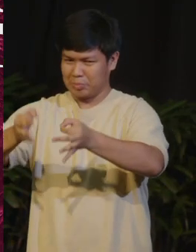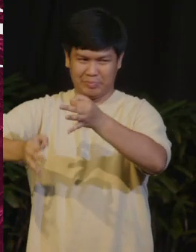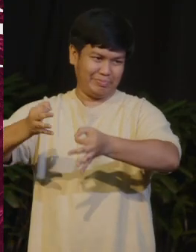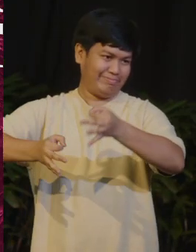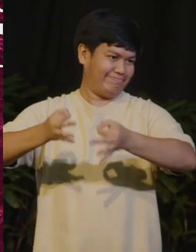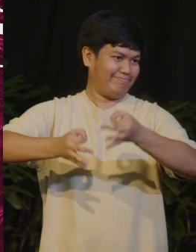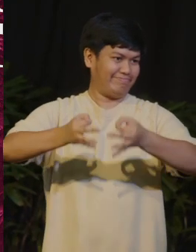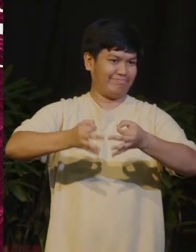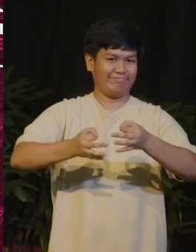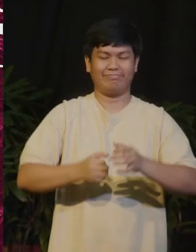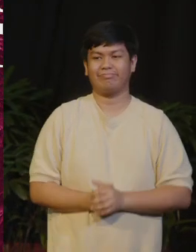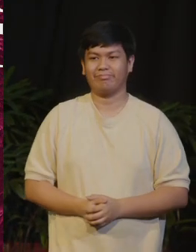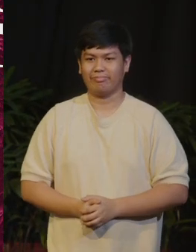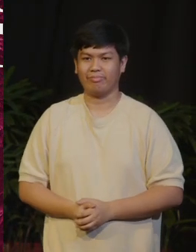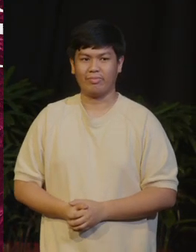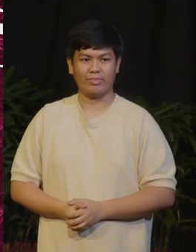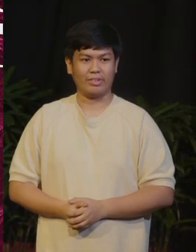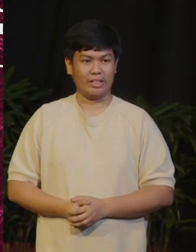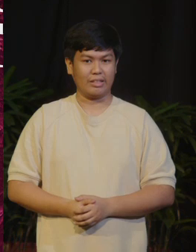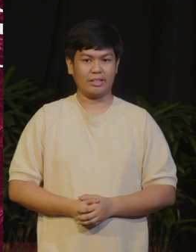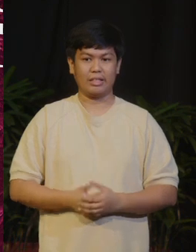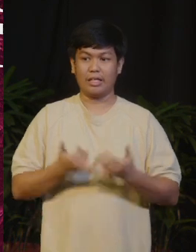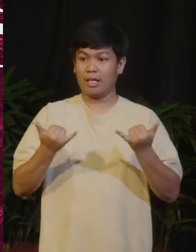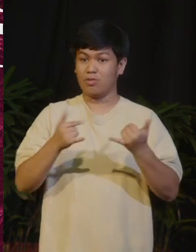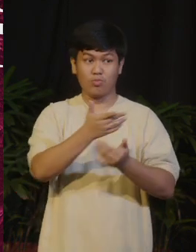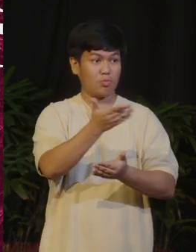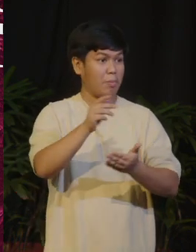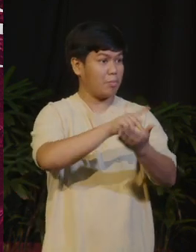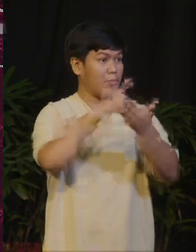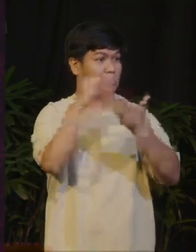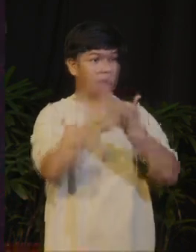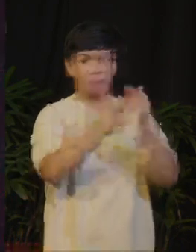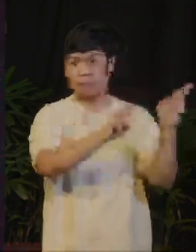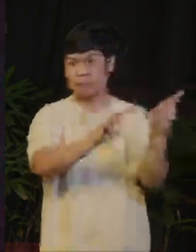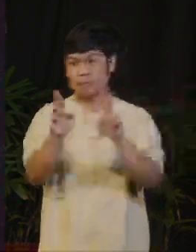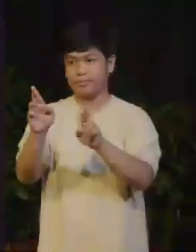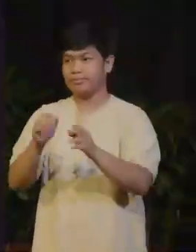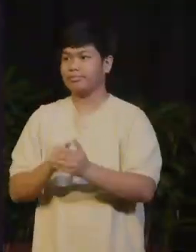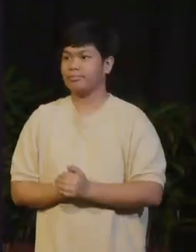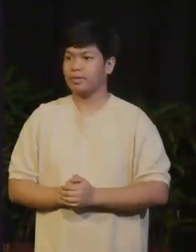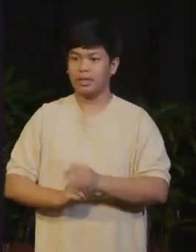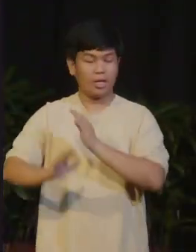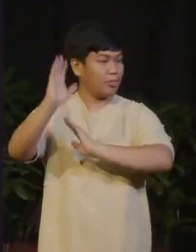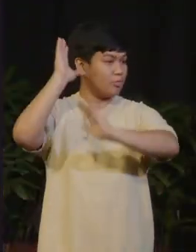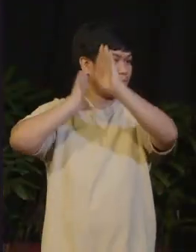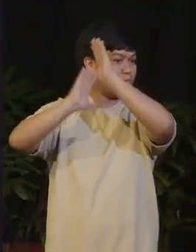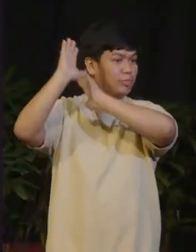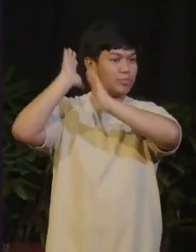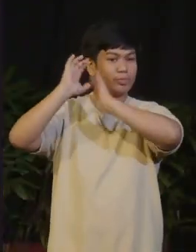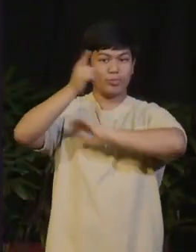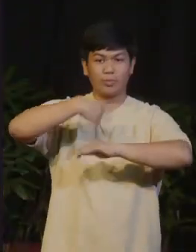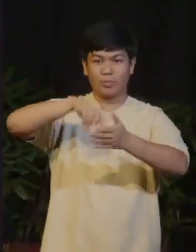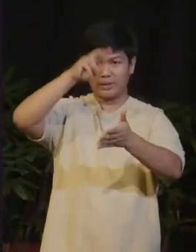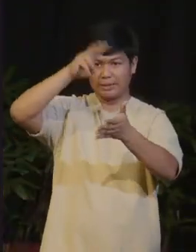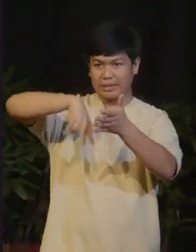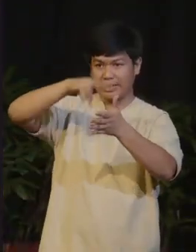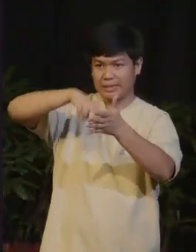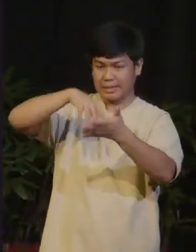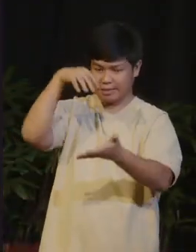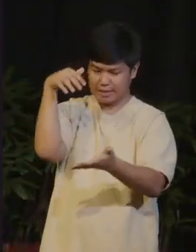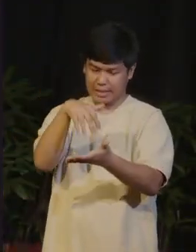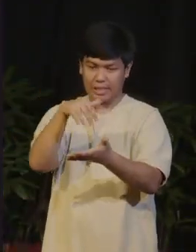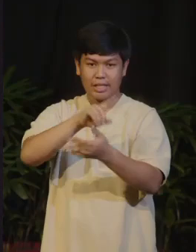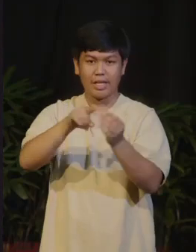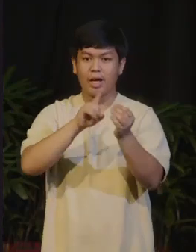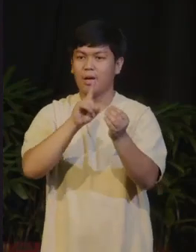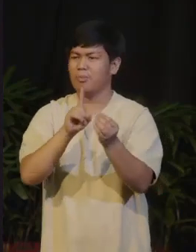sa paghuhusga. Noong nakaraan, natutunan natin ang ilang